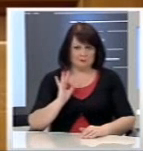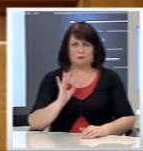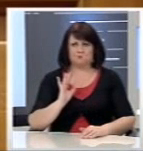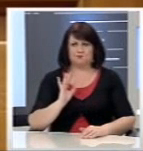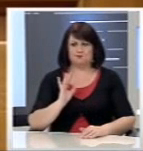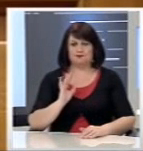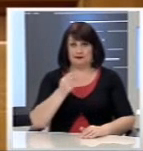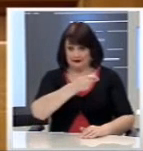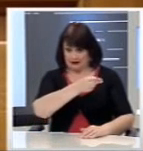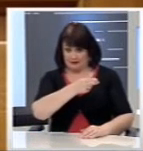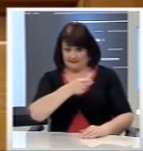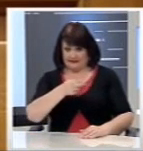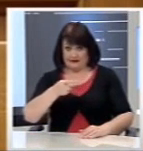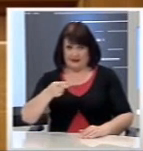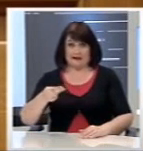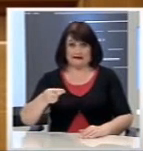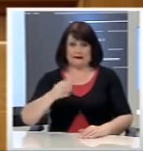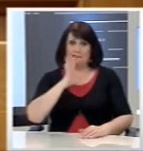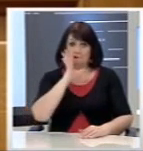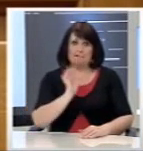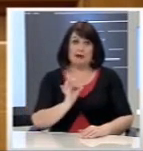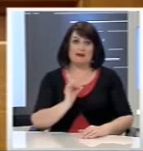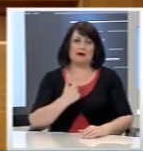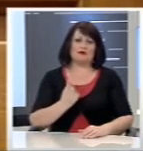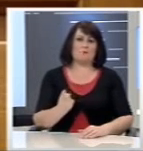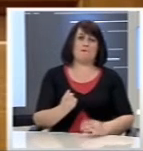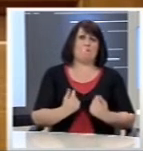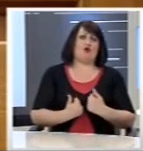μια φράση που πραγματικά με προκαλεί.